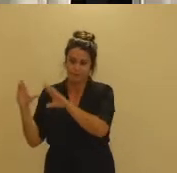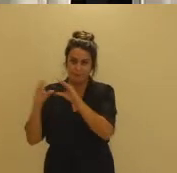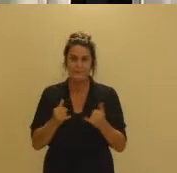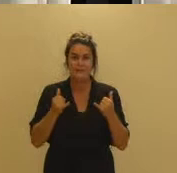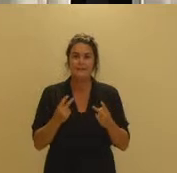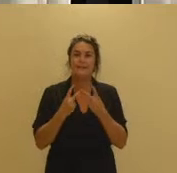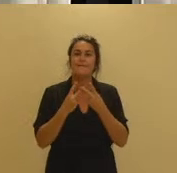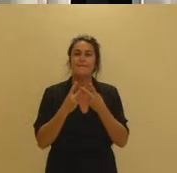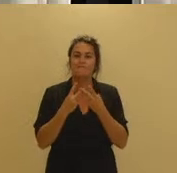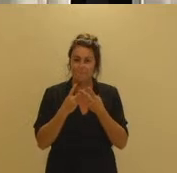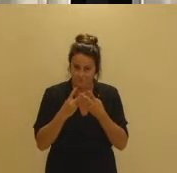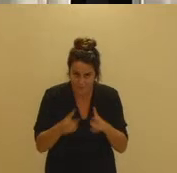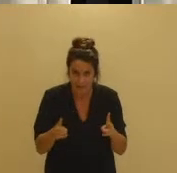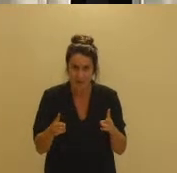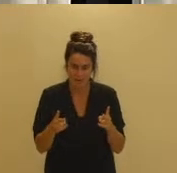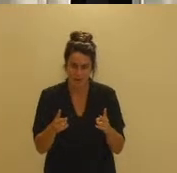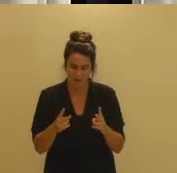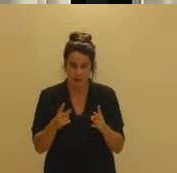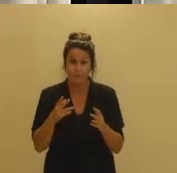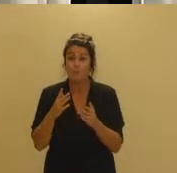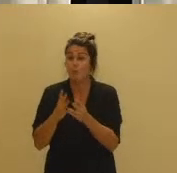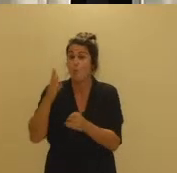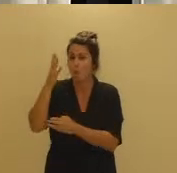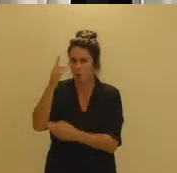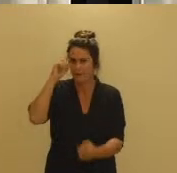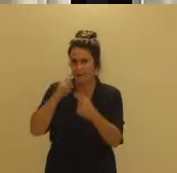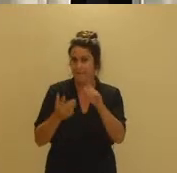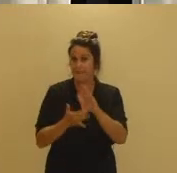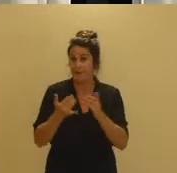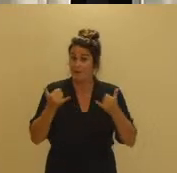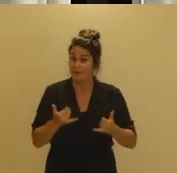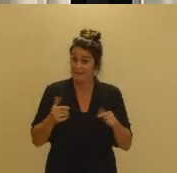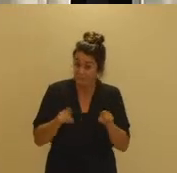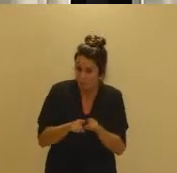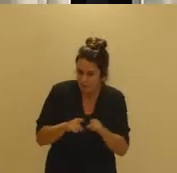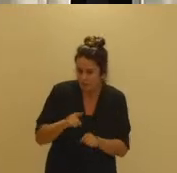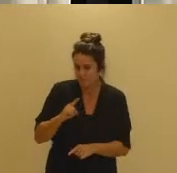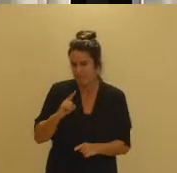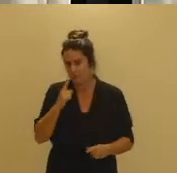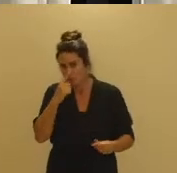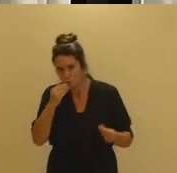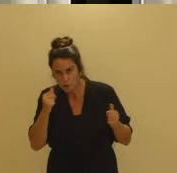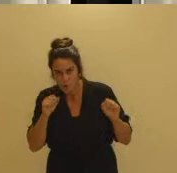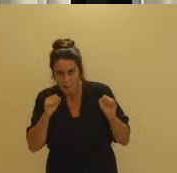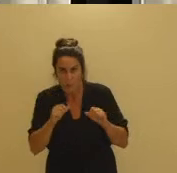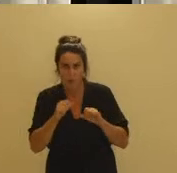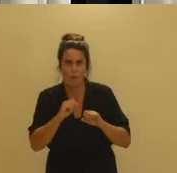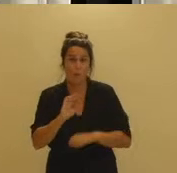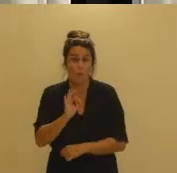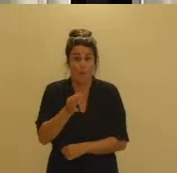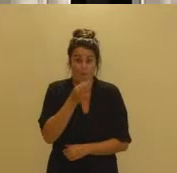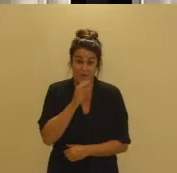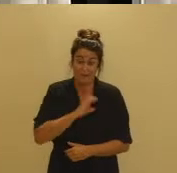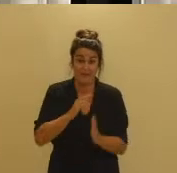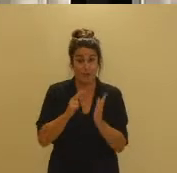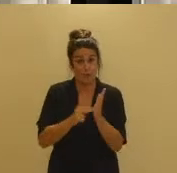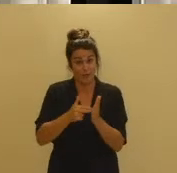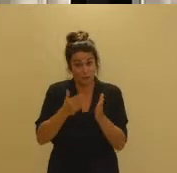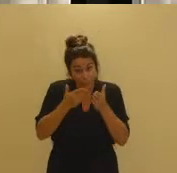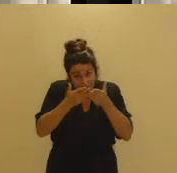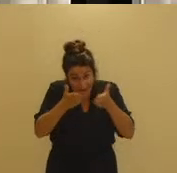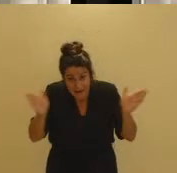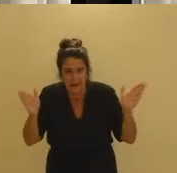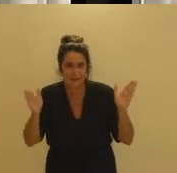du projet Tikiandi, est-ce que ce ne serait pas l'occasion de travailler sur une convention plus large qui permettrait